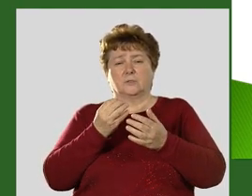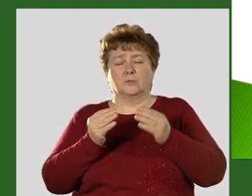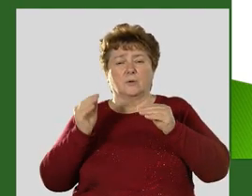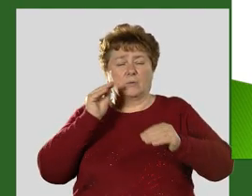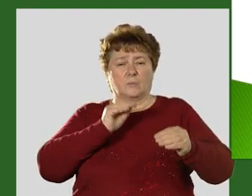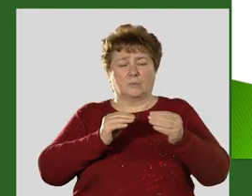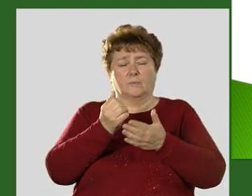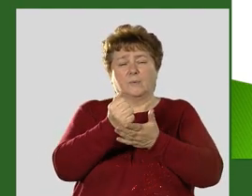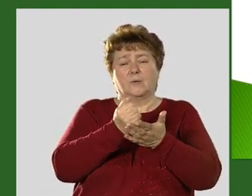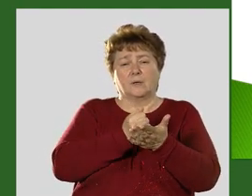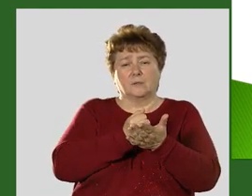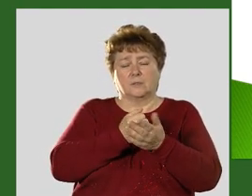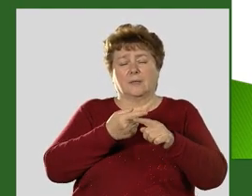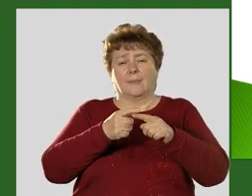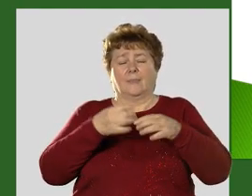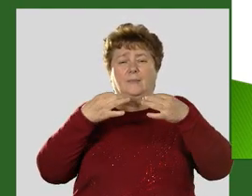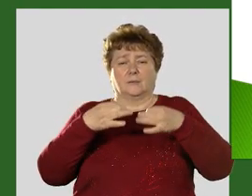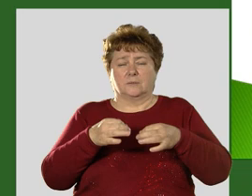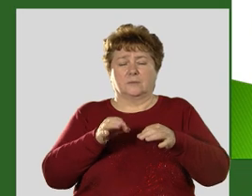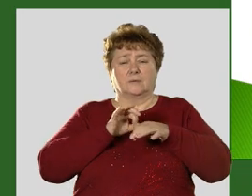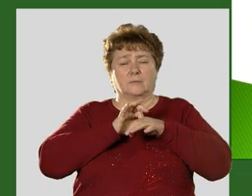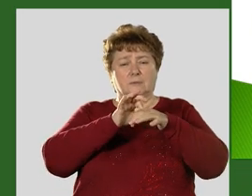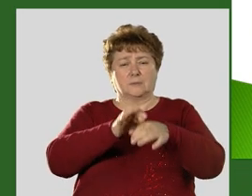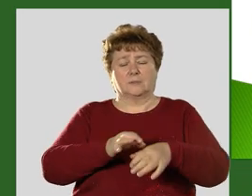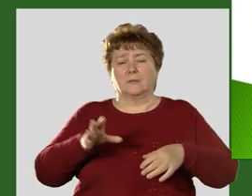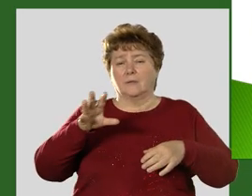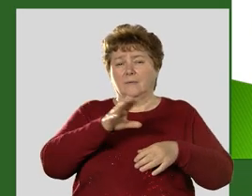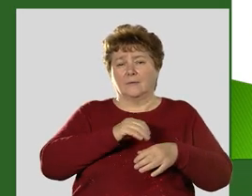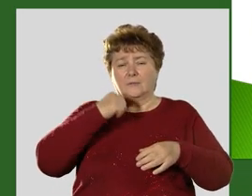оборудованными хранилищами. Это позволяет вести работы